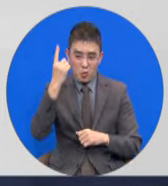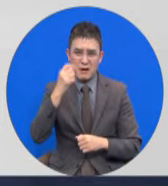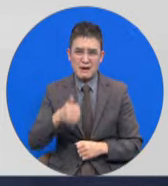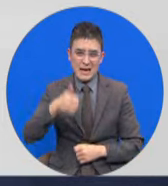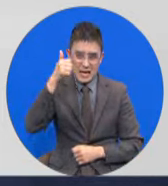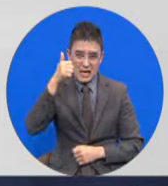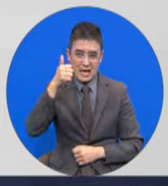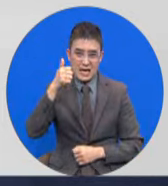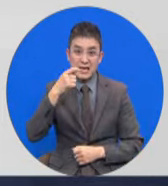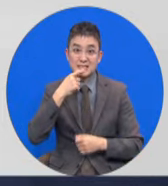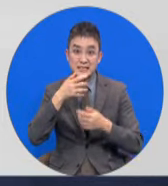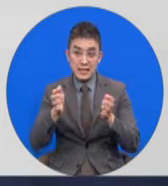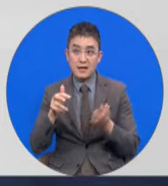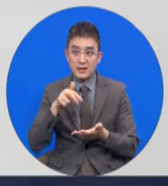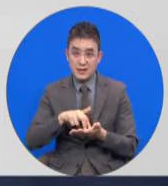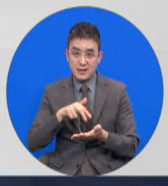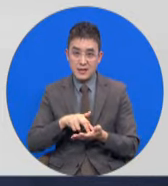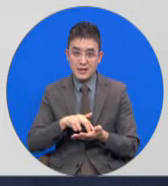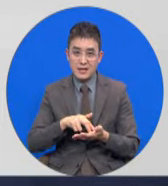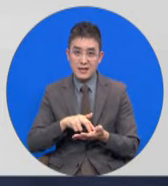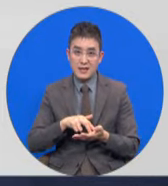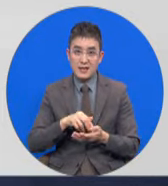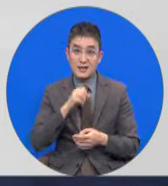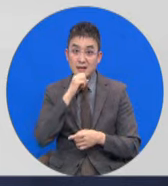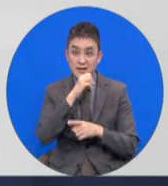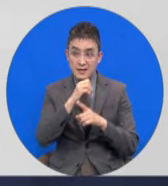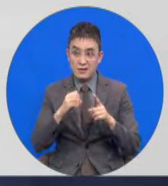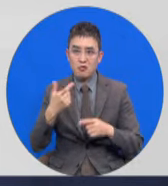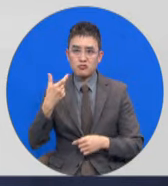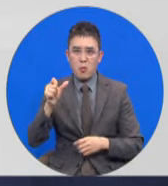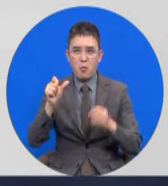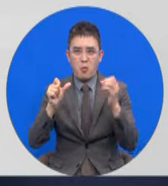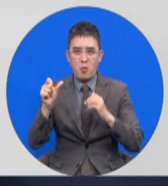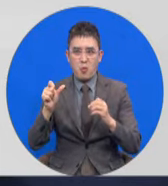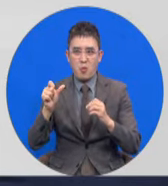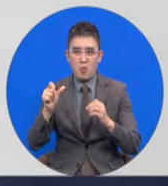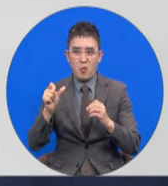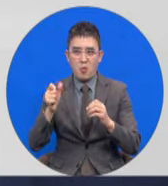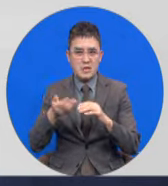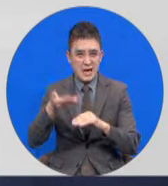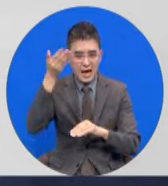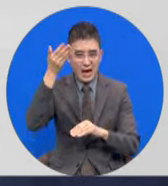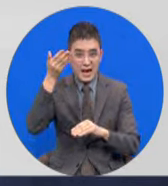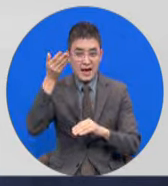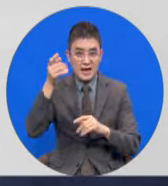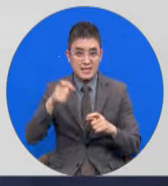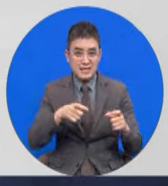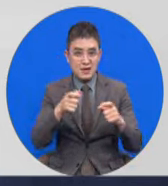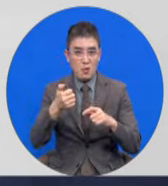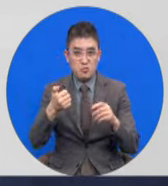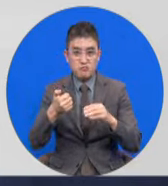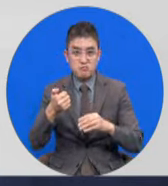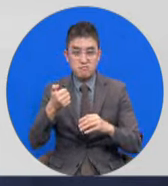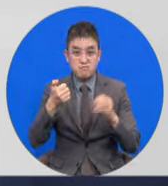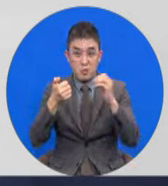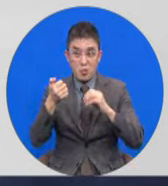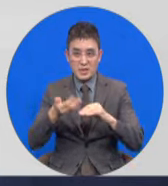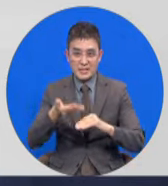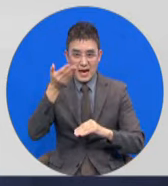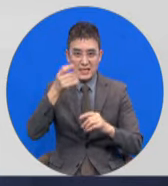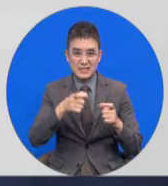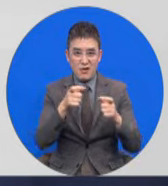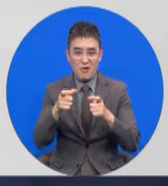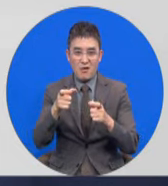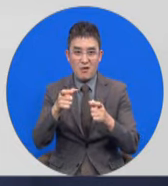민주당에서는 65% 투표율을 얘기하고 있습니다. 매직 넘버다. 그 이상 땐 지역구 단독 과반이다. 라며 양당 모두